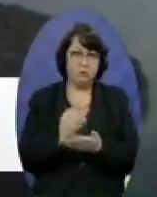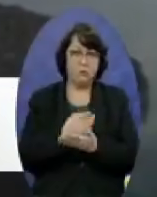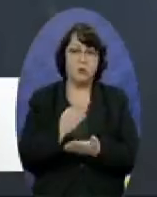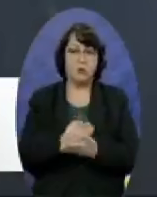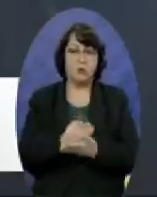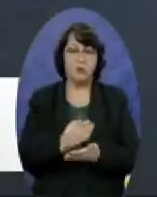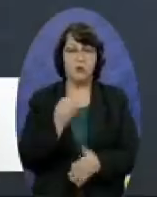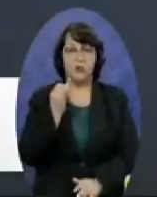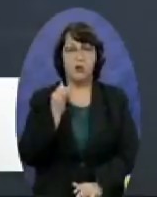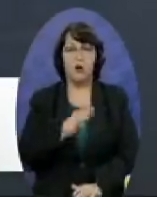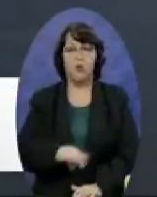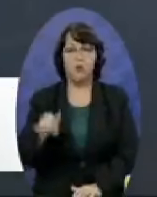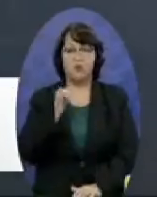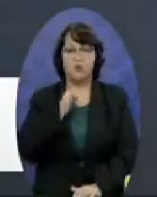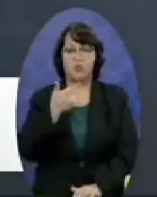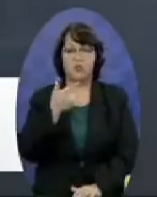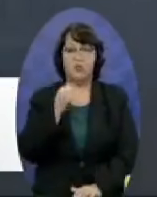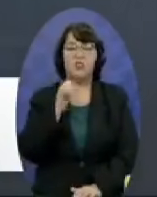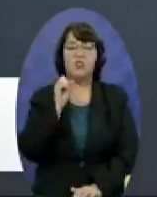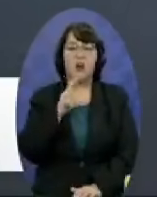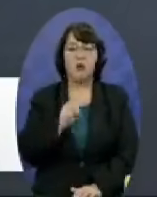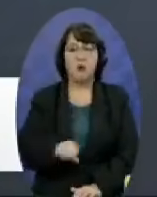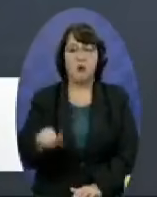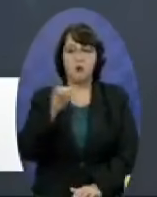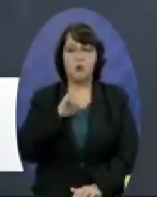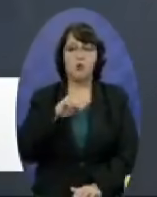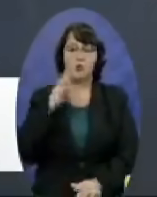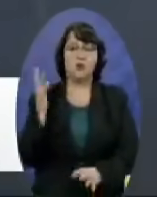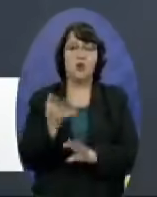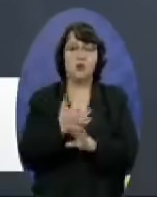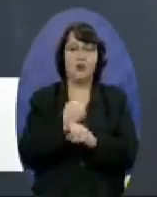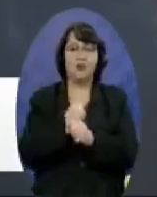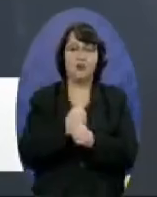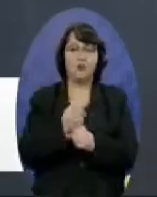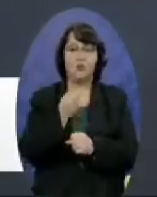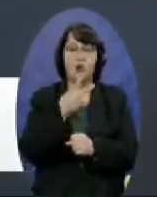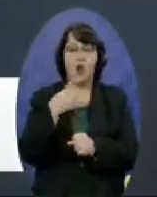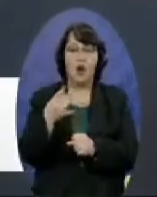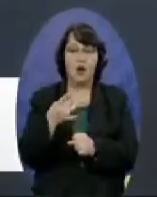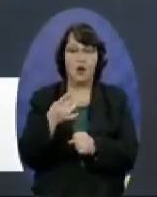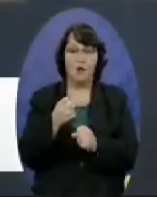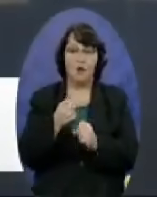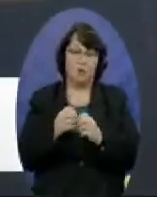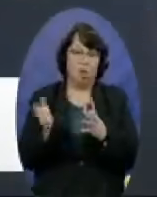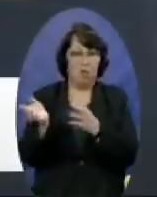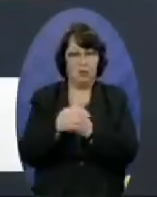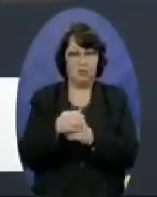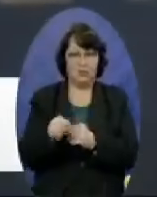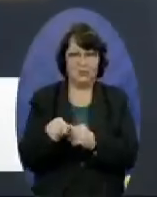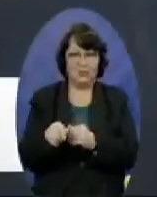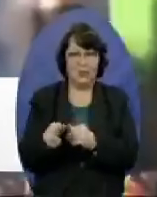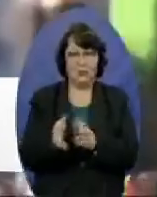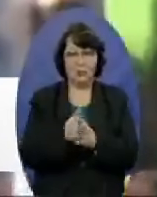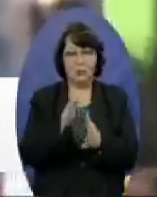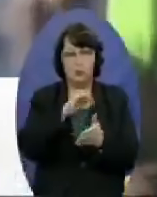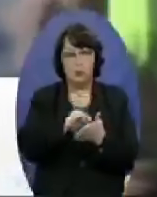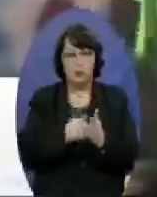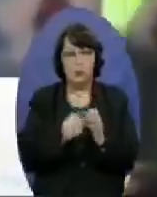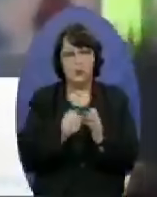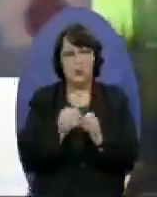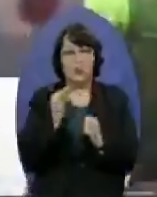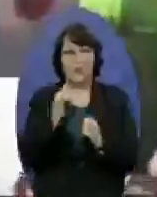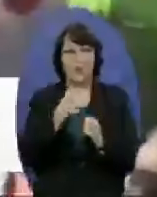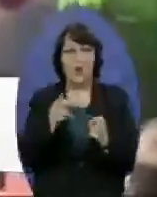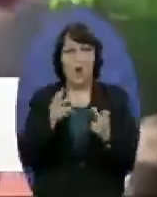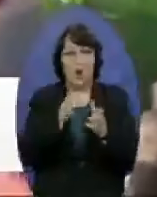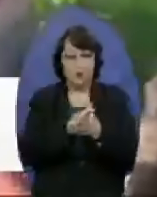За энэ нь Ираны генерал Америкийн тусгай ажиллагааны үеэр амиа алдаж Иран цөмийн хөтөлбөртэй холбоотой үйл ажиллагааны хамтарсан төлөвлөгөө бүхийг ирээгээр